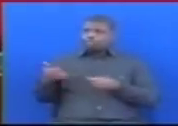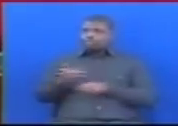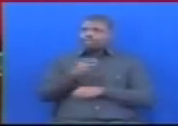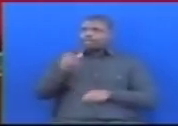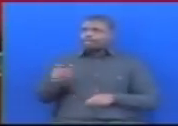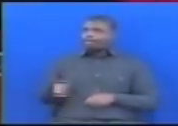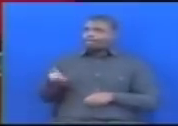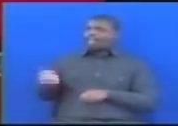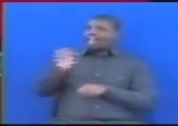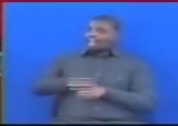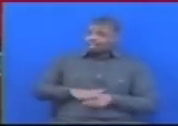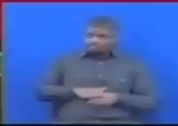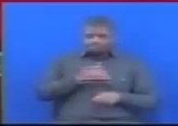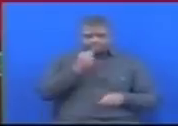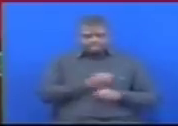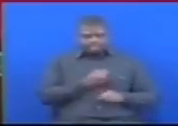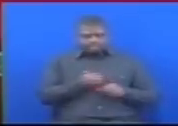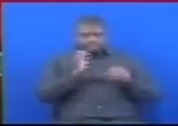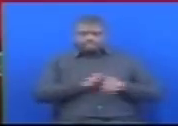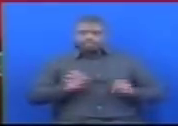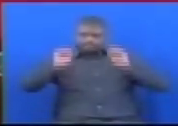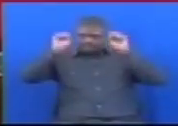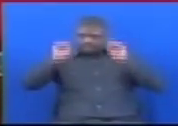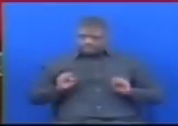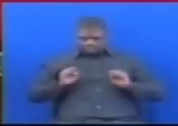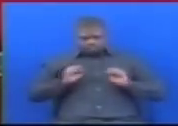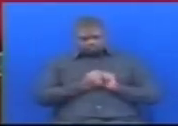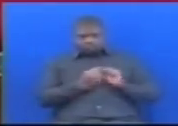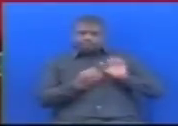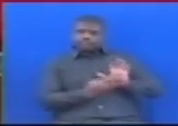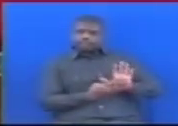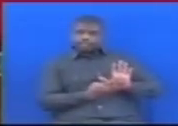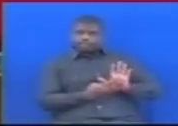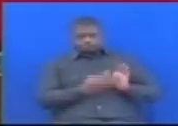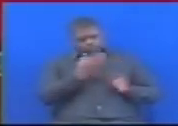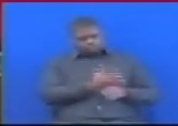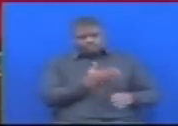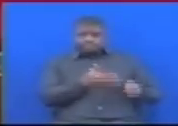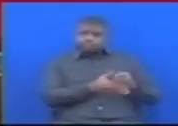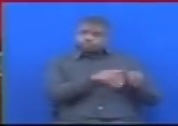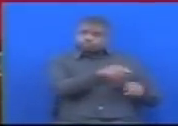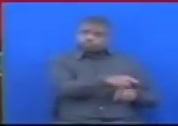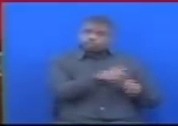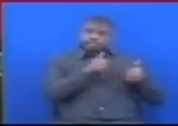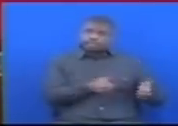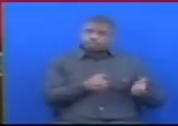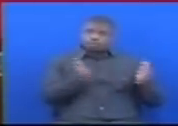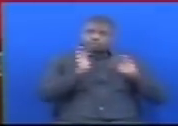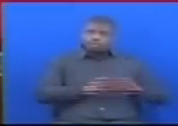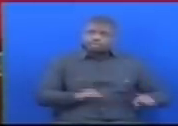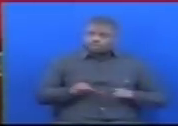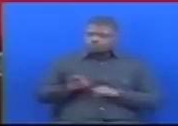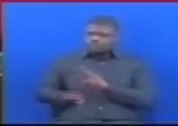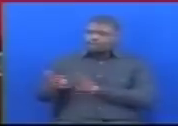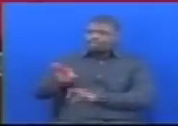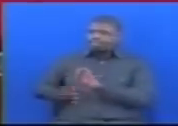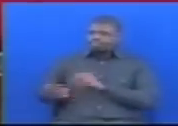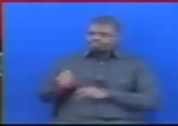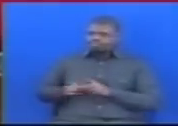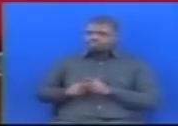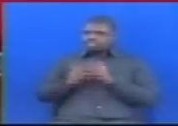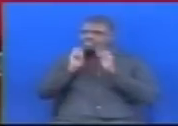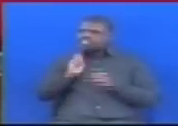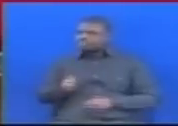atakayepatikana atakamilisha kazi hiyo mwezi Septemba 2019. Ujenzi wa mradi huo unatarajiwa kuanza baada ya kukamilika kwa usanifu. Mheshimiwa